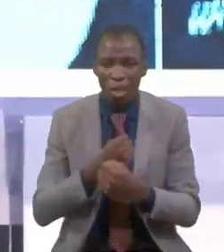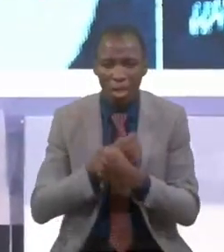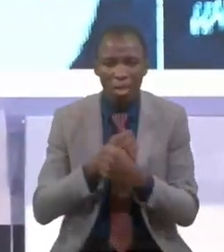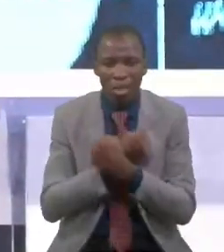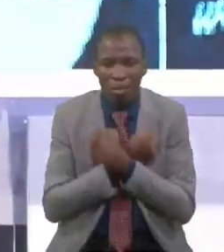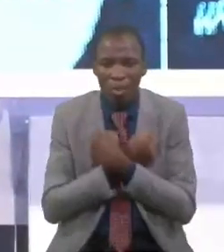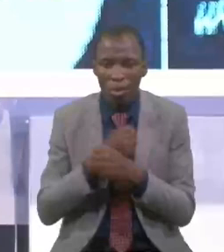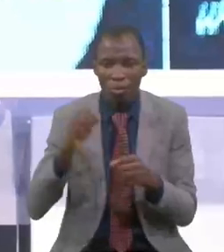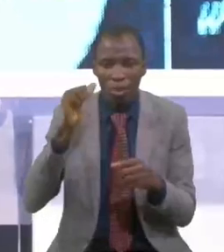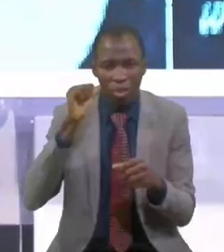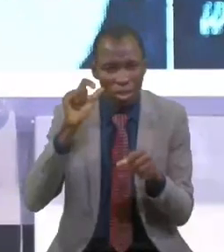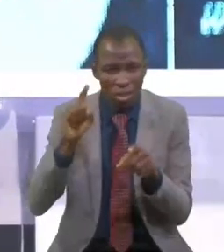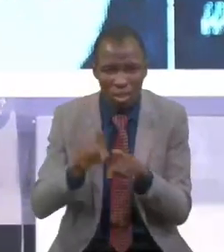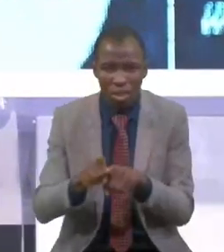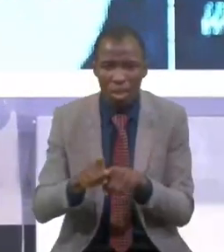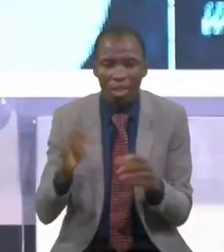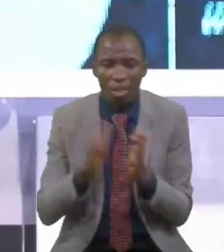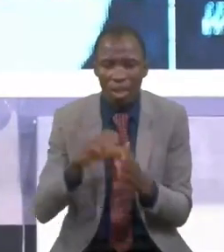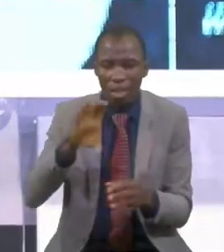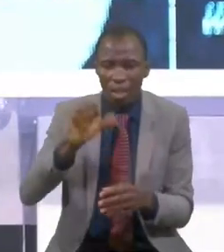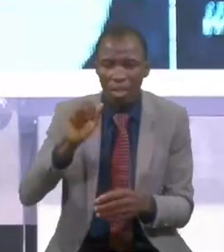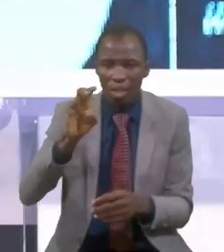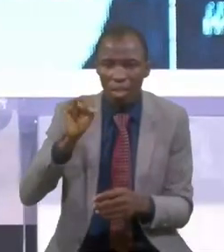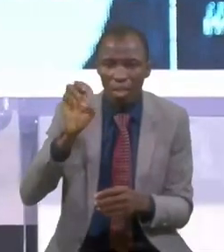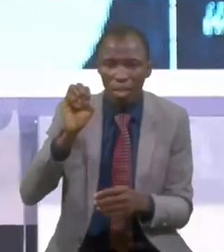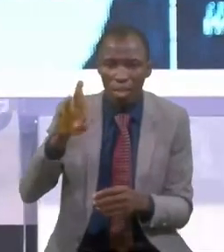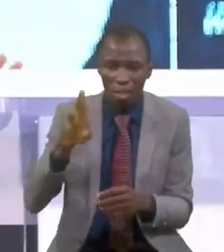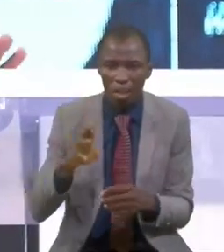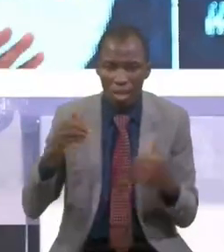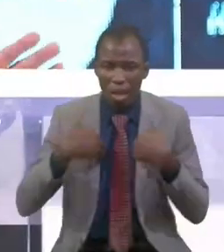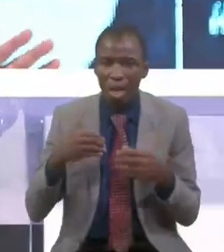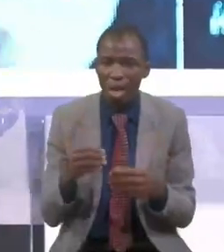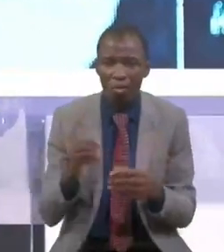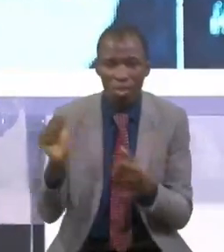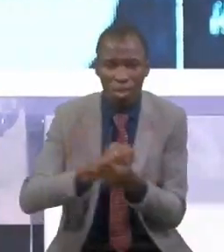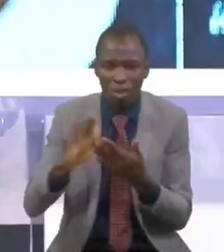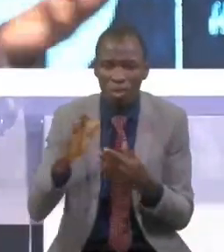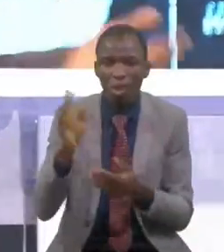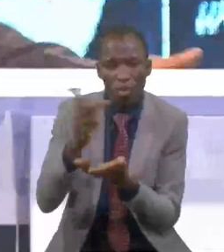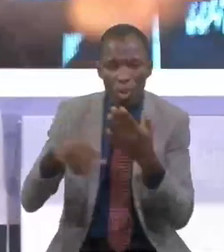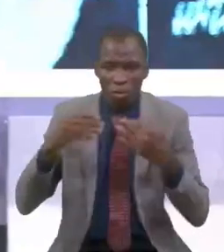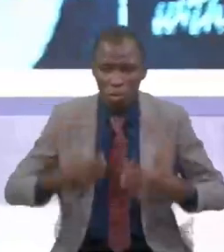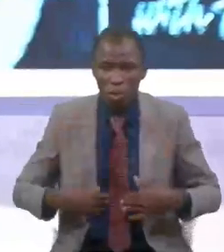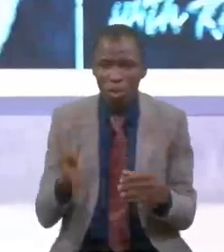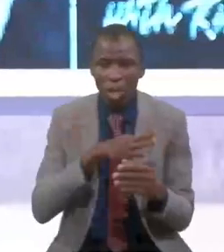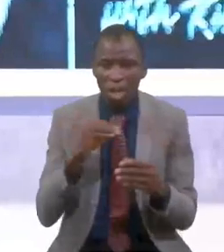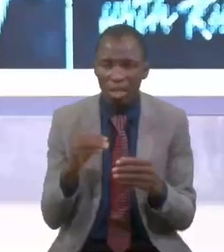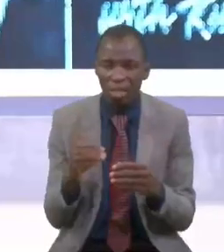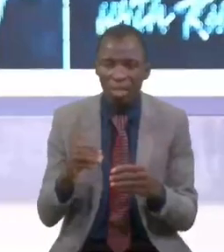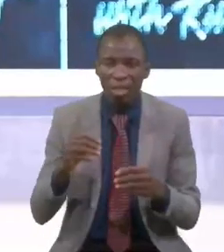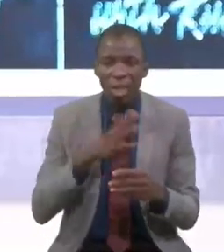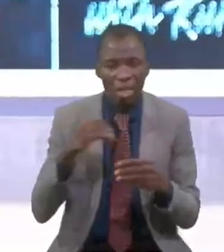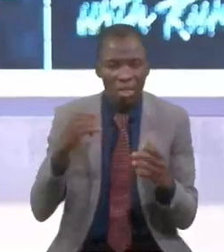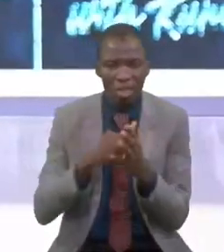le cancer qui a rongé cette partie du corps et jusqu'à atteindre les autres